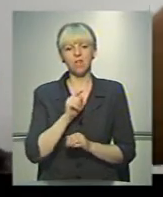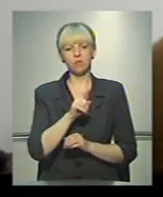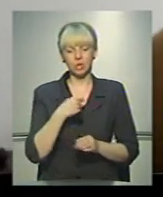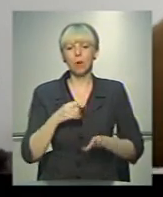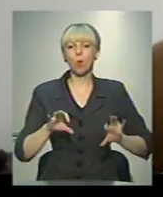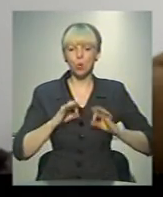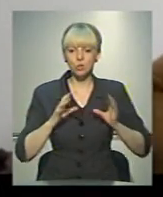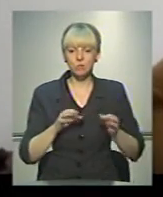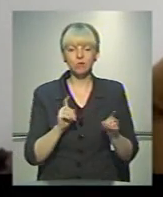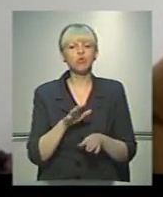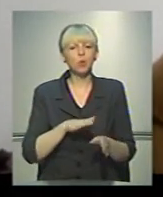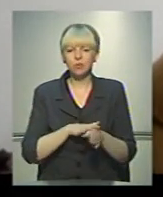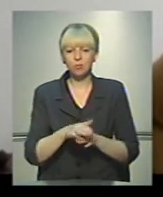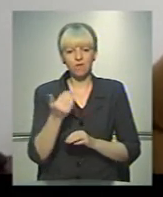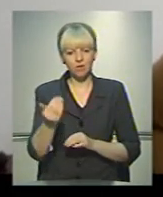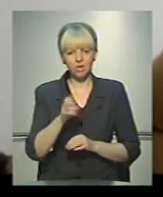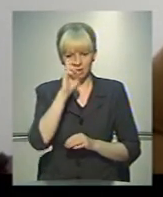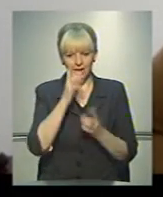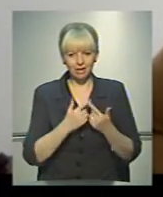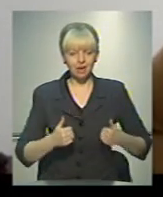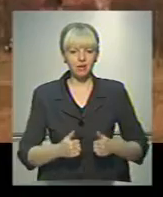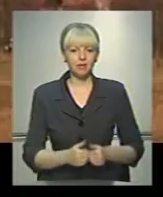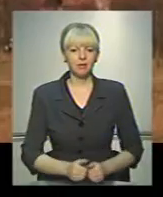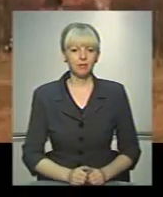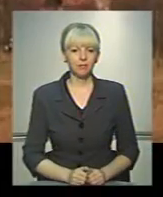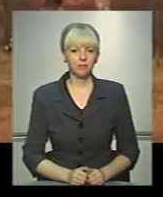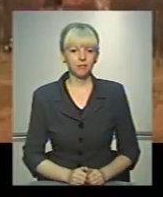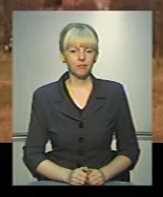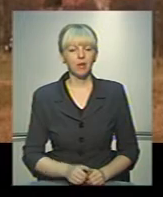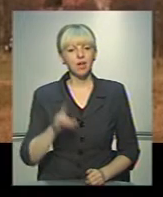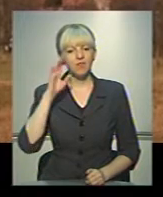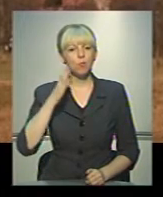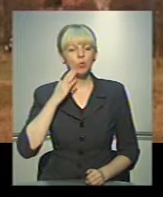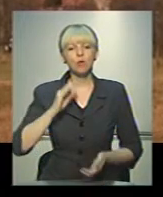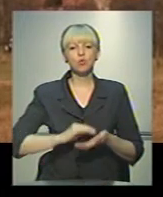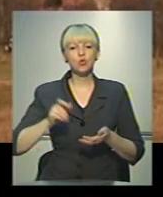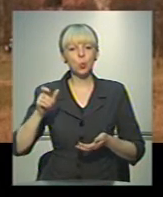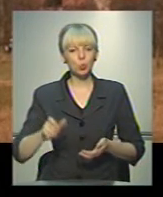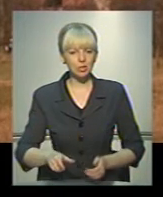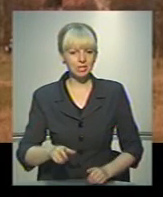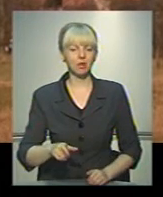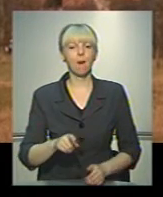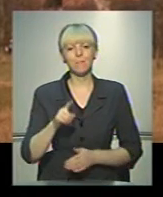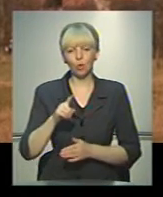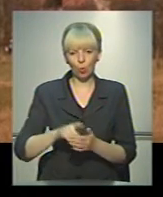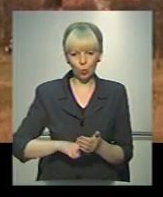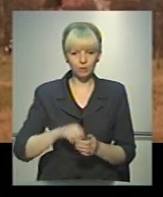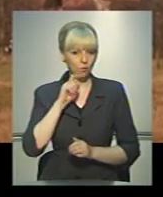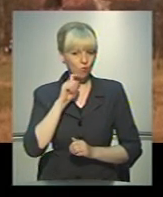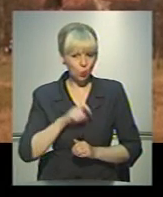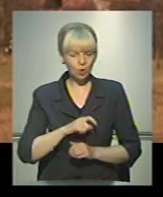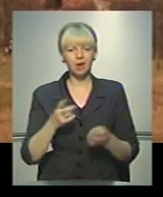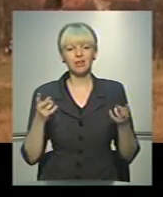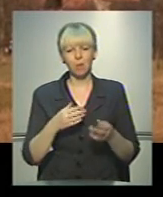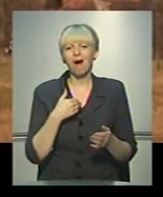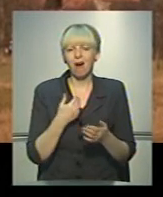нам розповідали, що відбувається в їхній країні. Відомий румунський журналіст Крістіан Табре переконаний, Україні